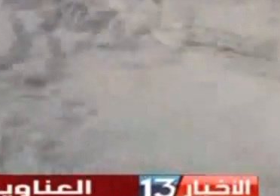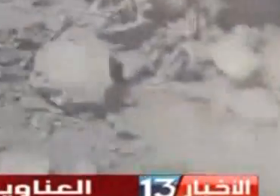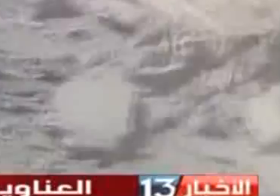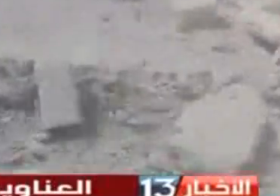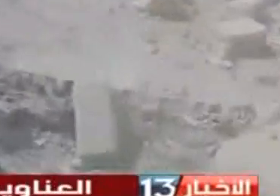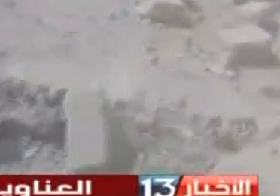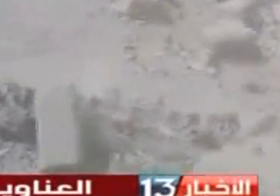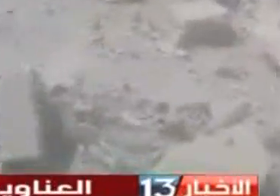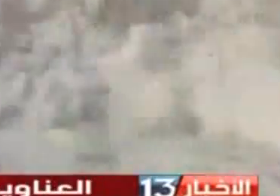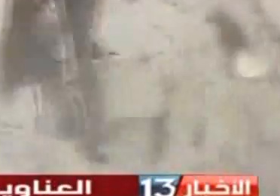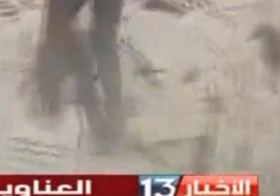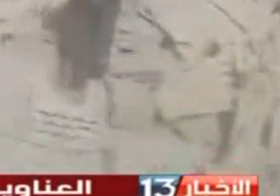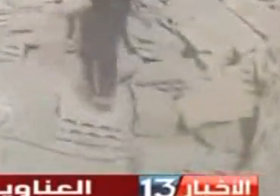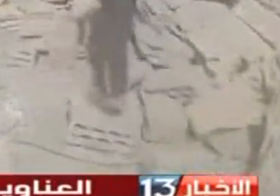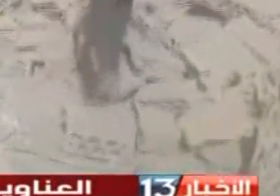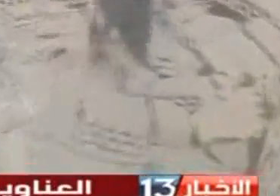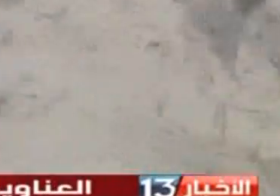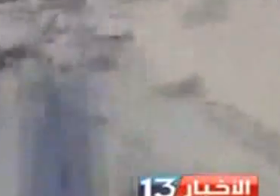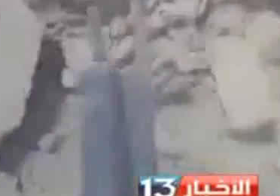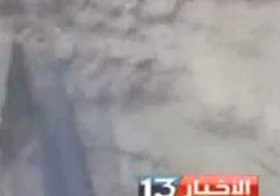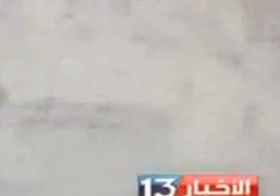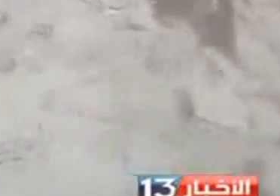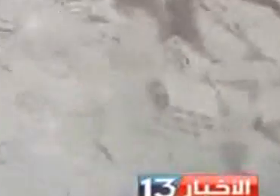الارهابي باستخدام المدنيين دروعا